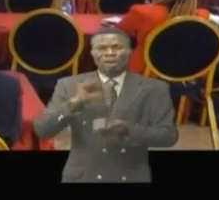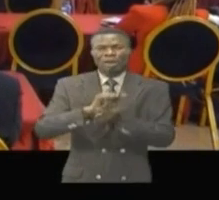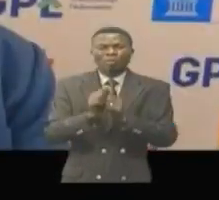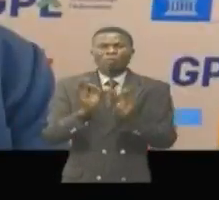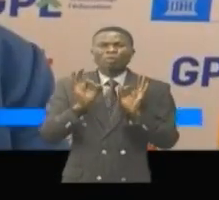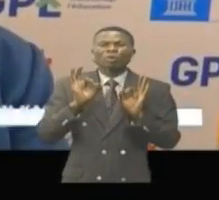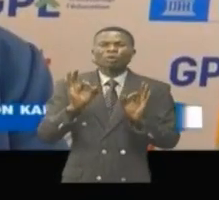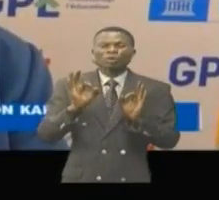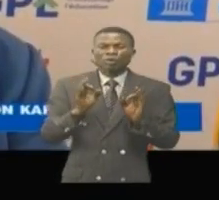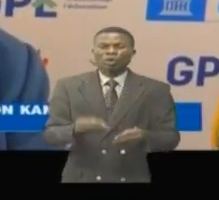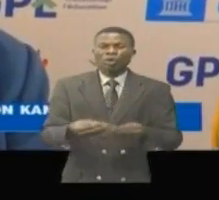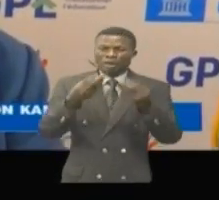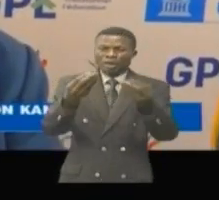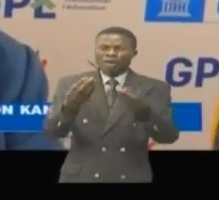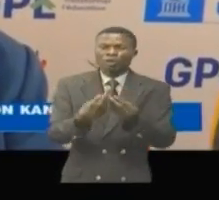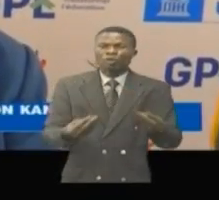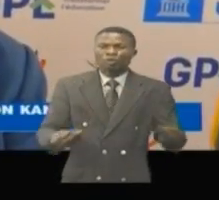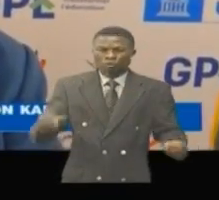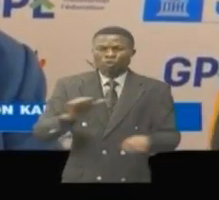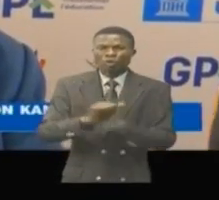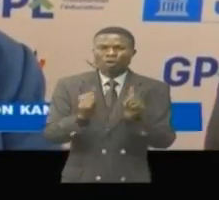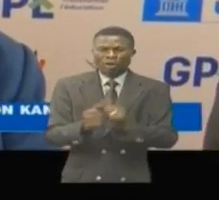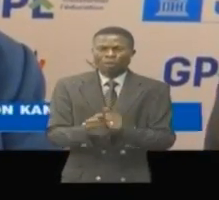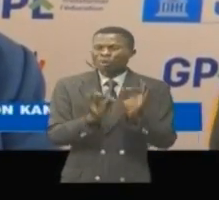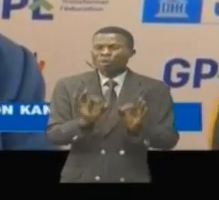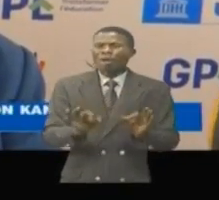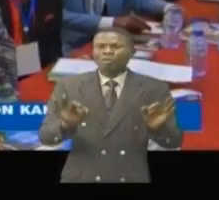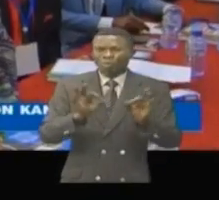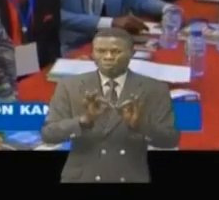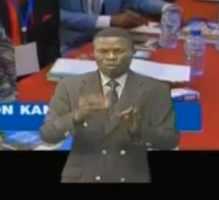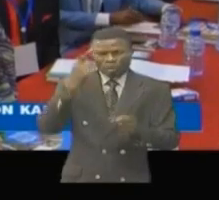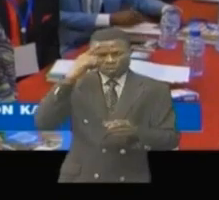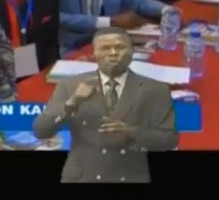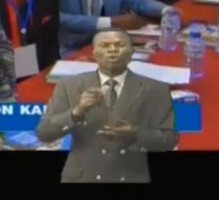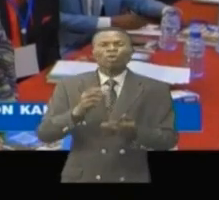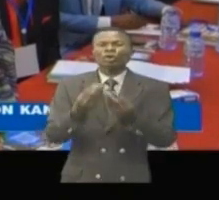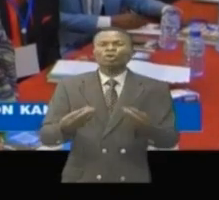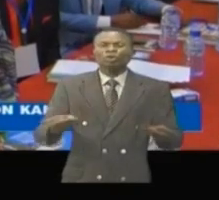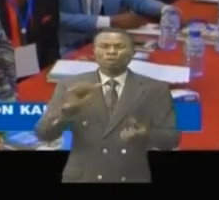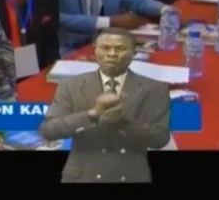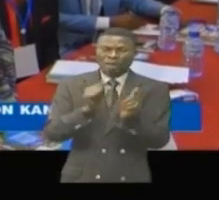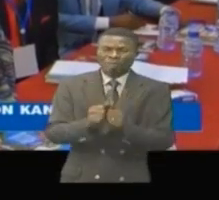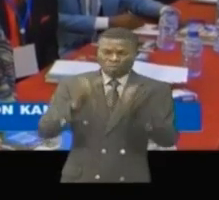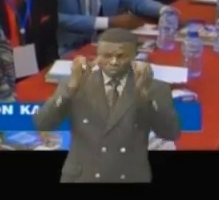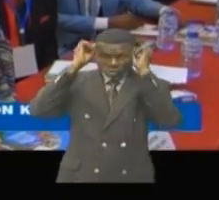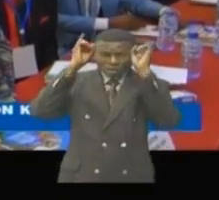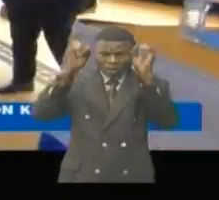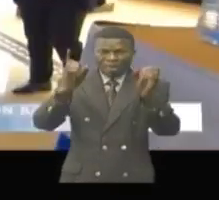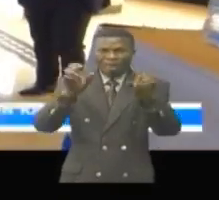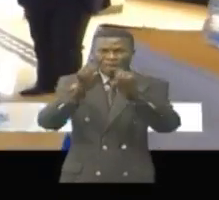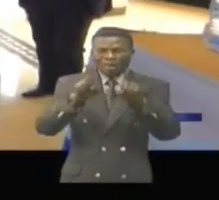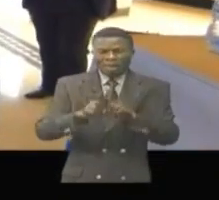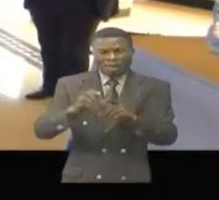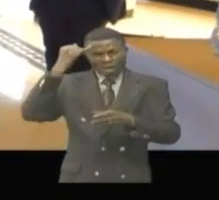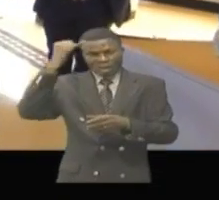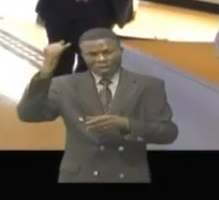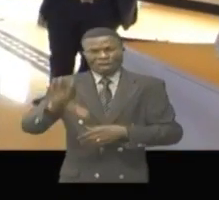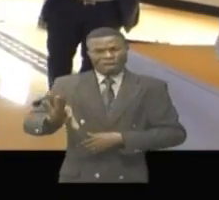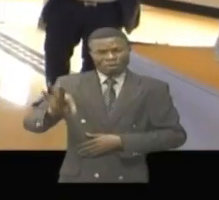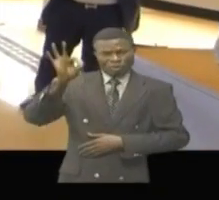et disposer de ces repères nécessaires à l'ajustement des politiques éducatives et des options des